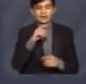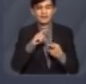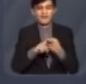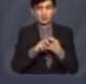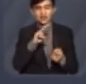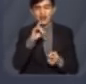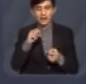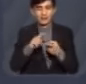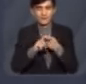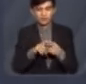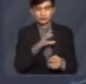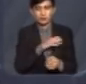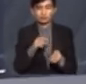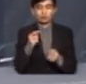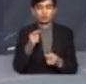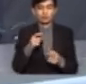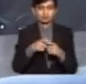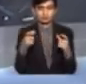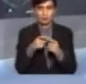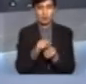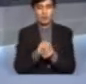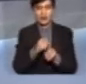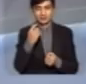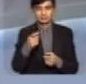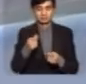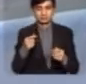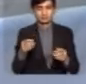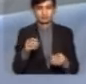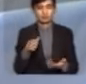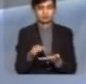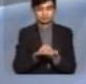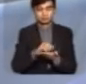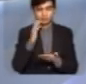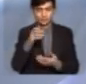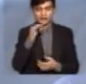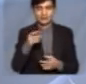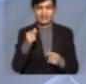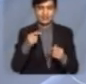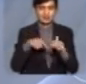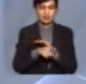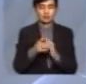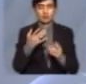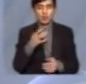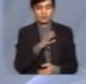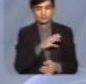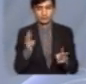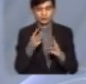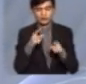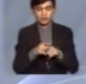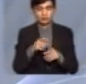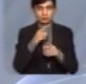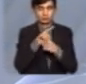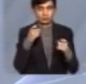собираются уничтожить бумажные денежные купюры о количестве денег не сообщается но центральный банк этой страны уже заявил что